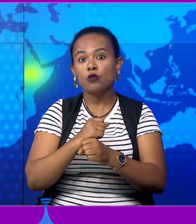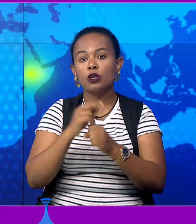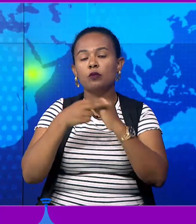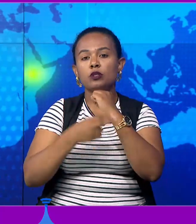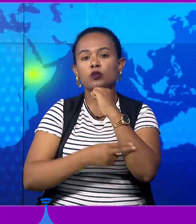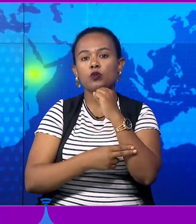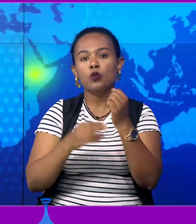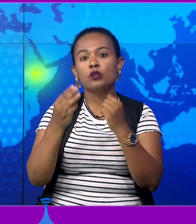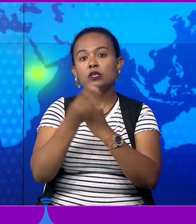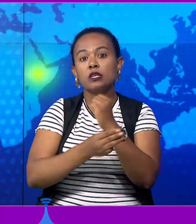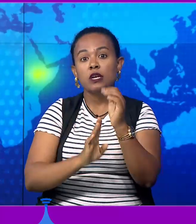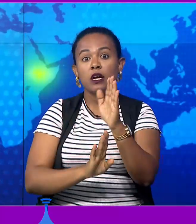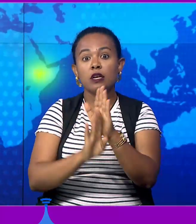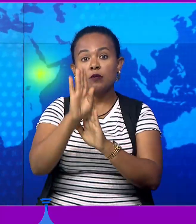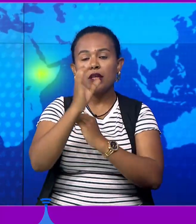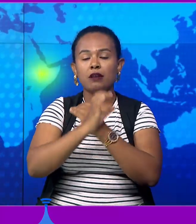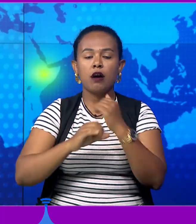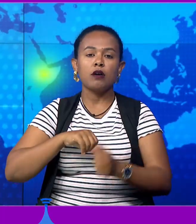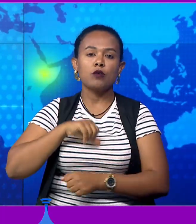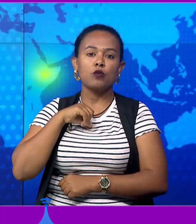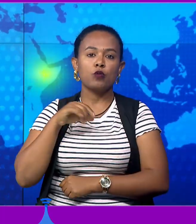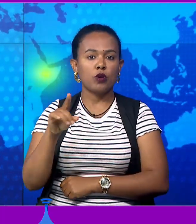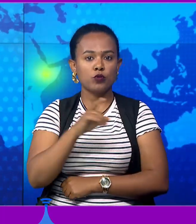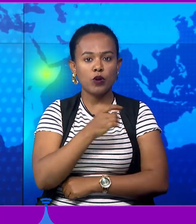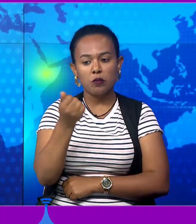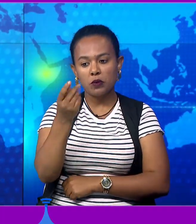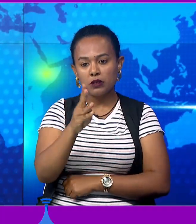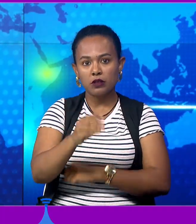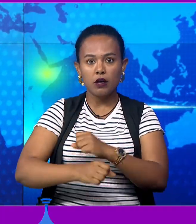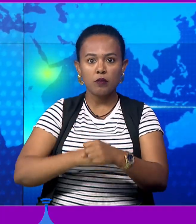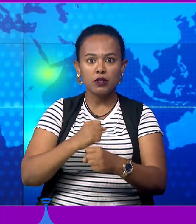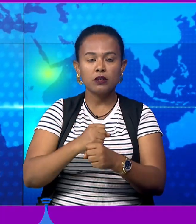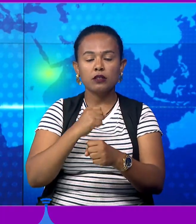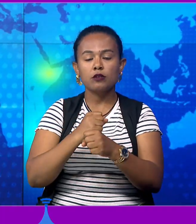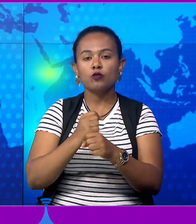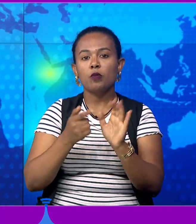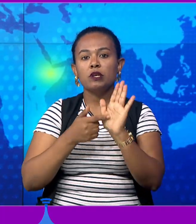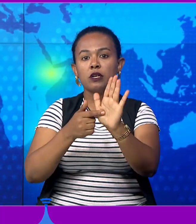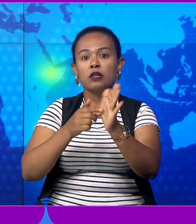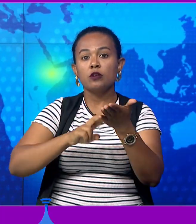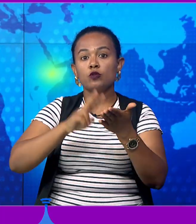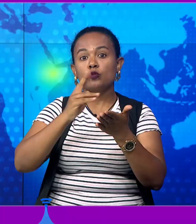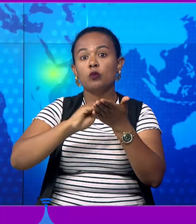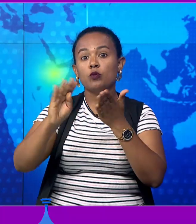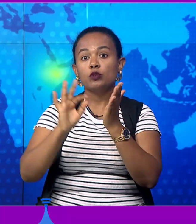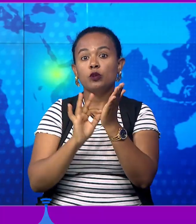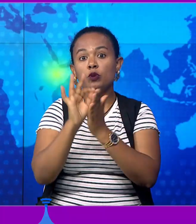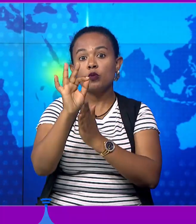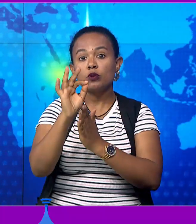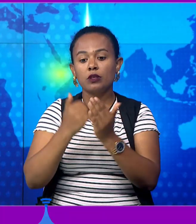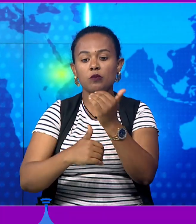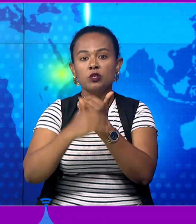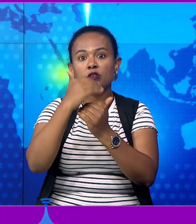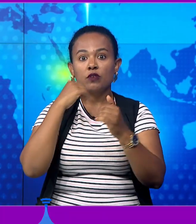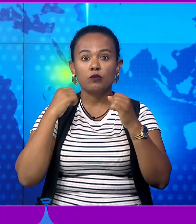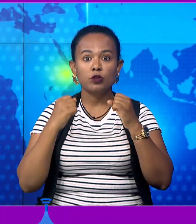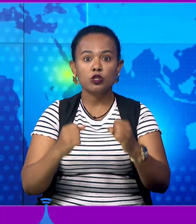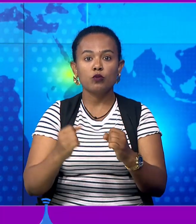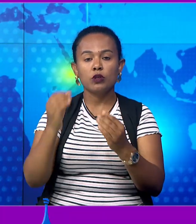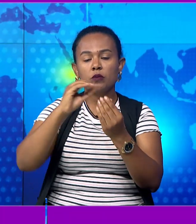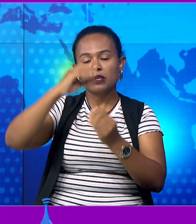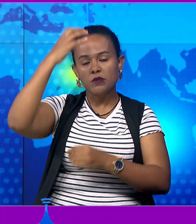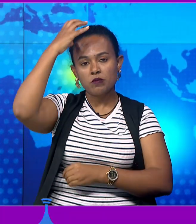ልማት ለዜጎች ራት፣ ለሀገርም ኩራት ሆኗል። በጥቂት ዓመታት ከሰርቶ ማሳያ ጣቢያ ተነስቶ በሚሊዮኖች የሚቆጠር ሄክታር መሸፈን መቻሉም